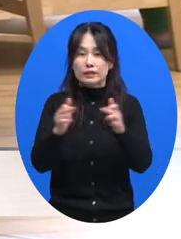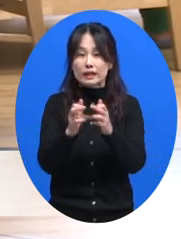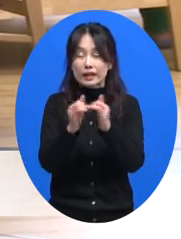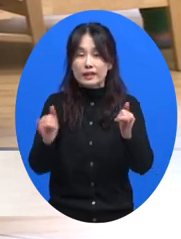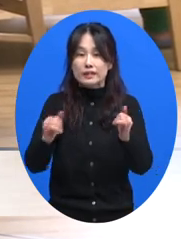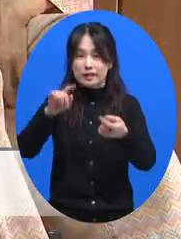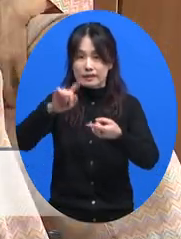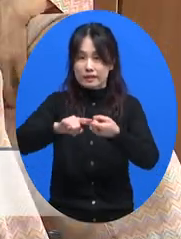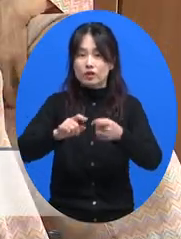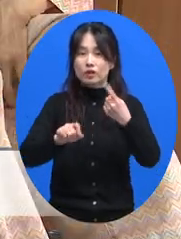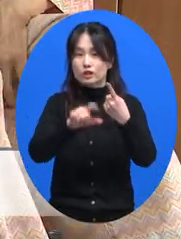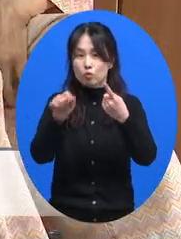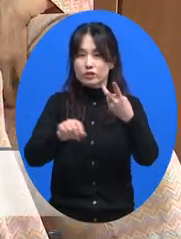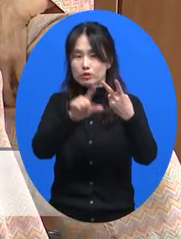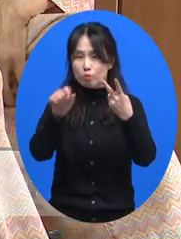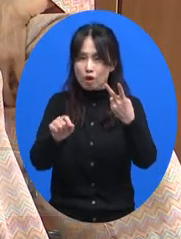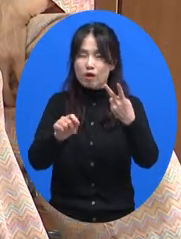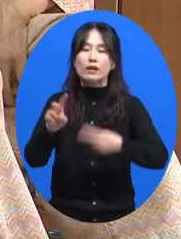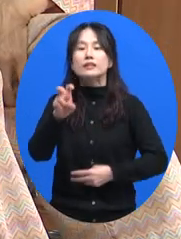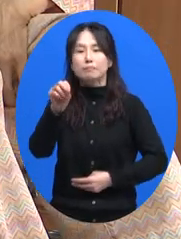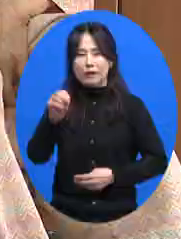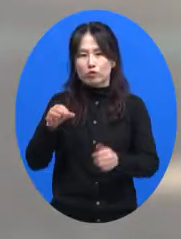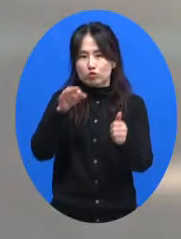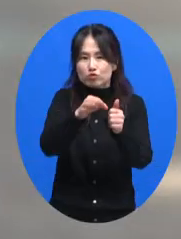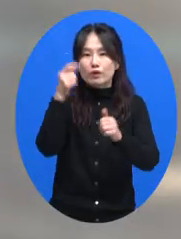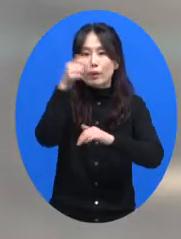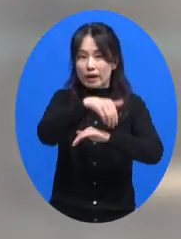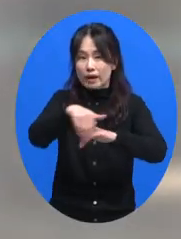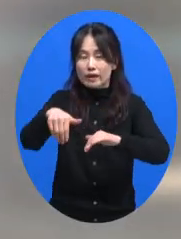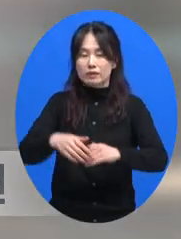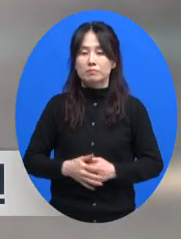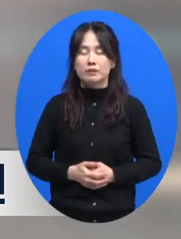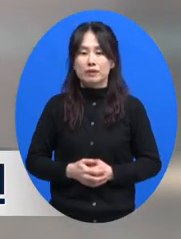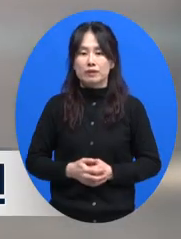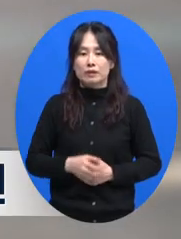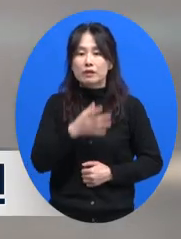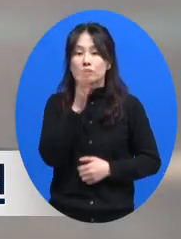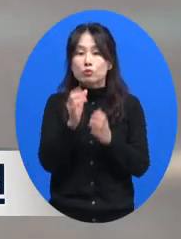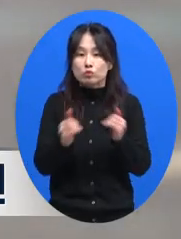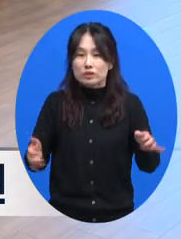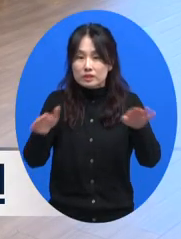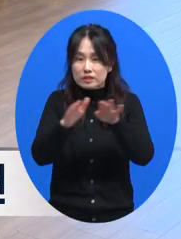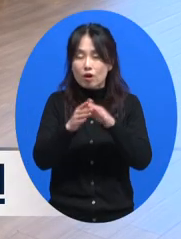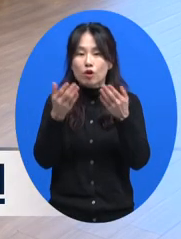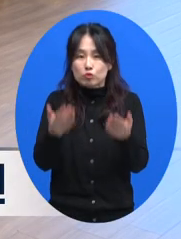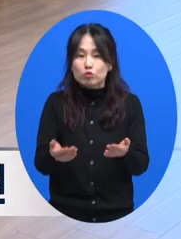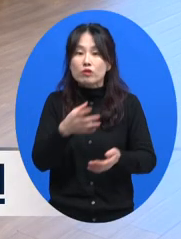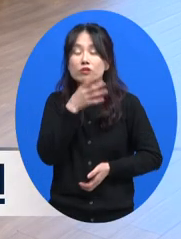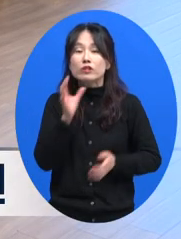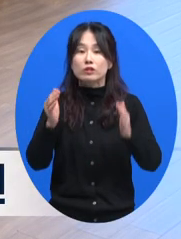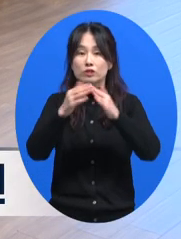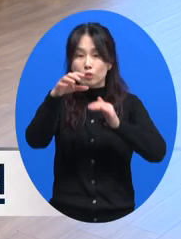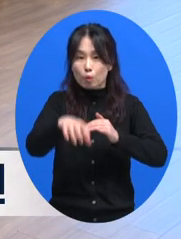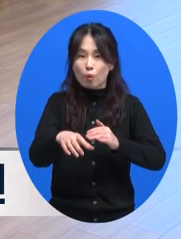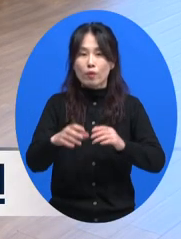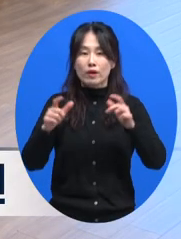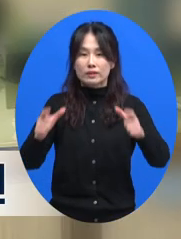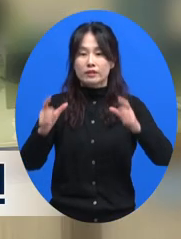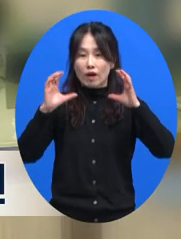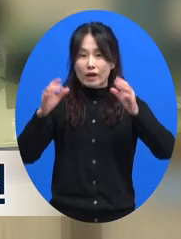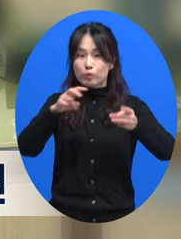1 2월 동안 20만원의 난방비를 지원합니다 돈의 노스킨 시설과 한파 쉼터로 쓰이는 경로당